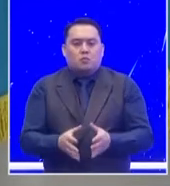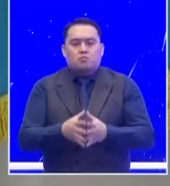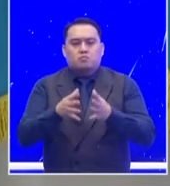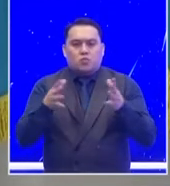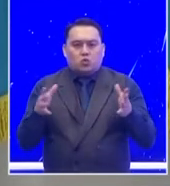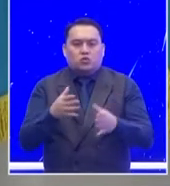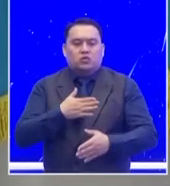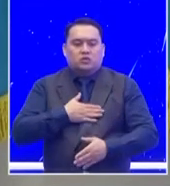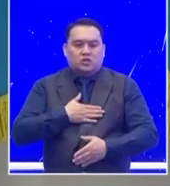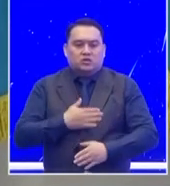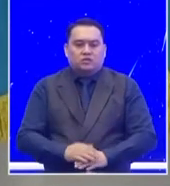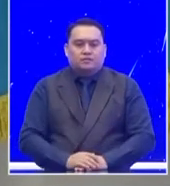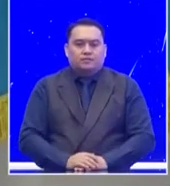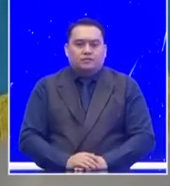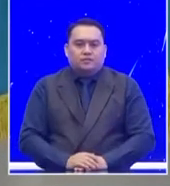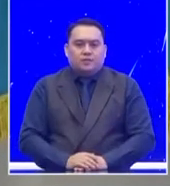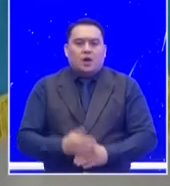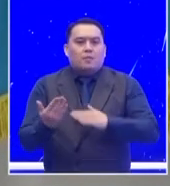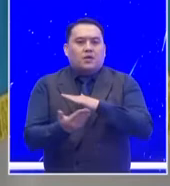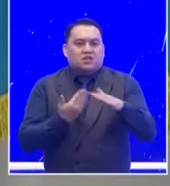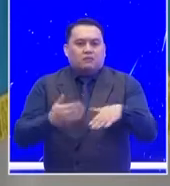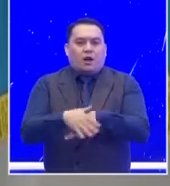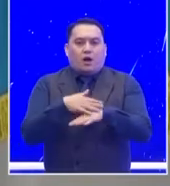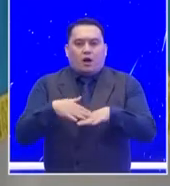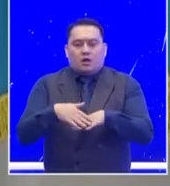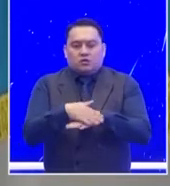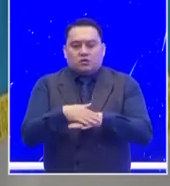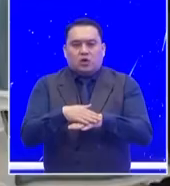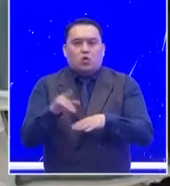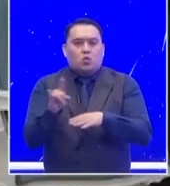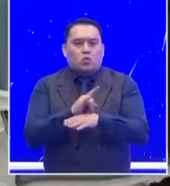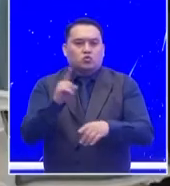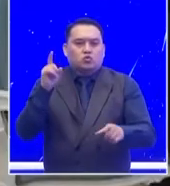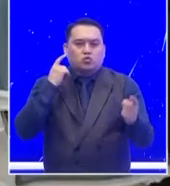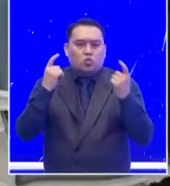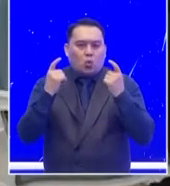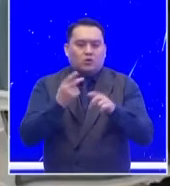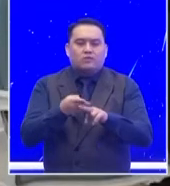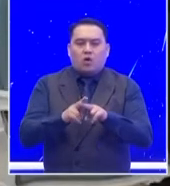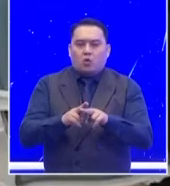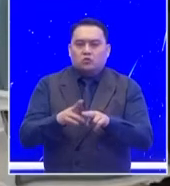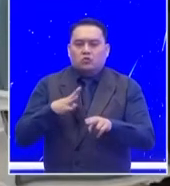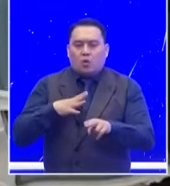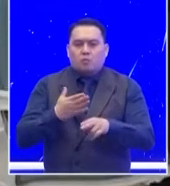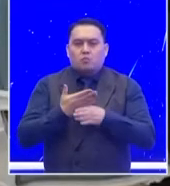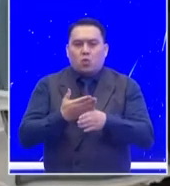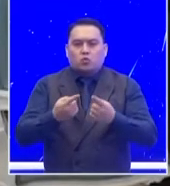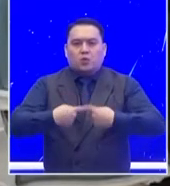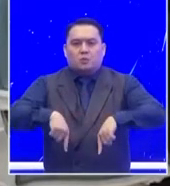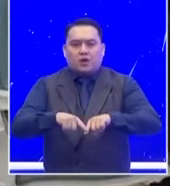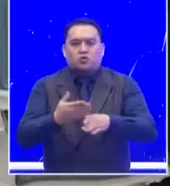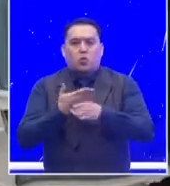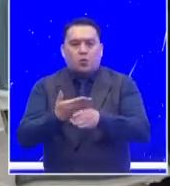большинство наших соотечественников. Призываю граждан не поддаваться ложным слухам, оказывать содействие органам